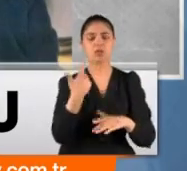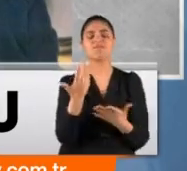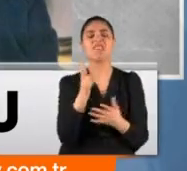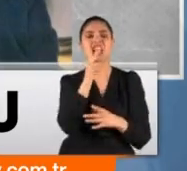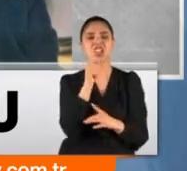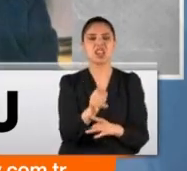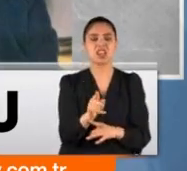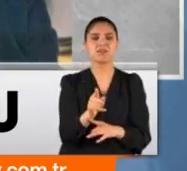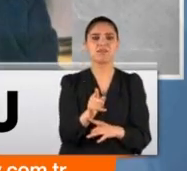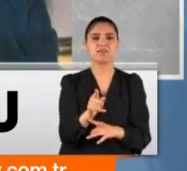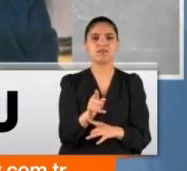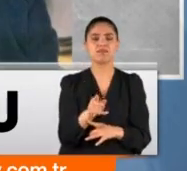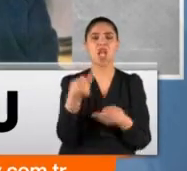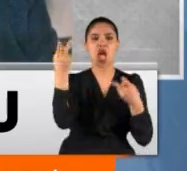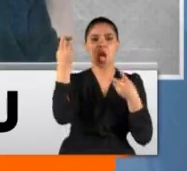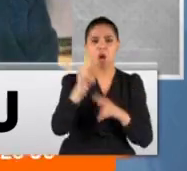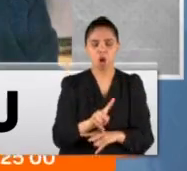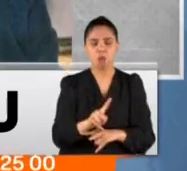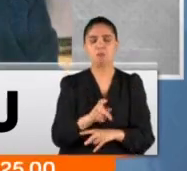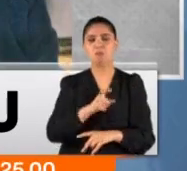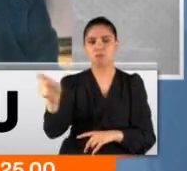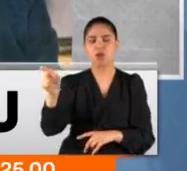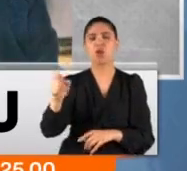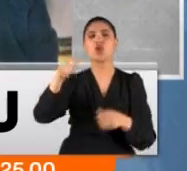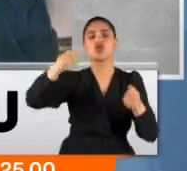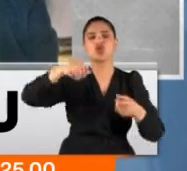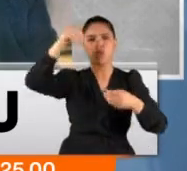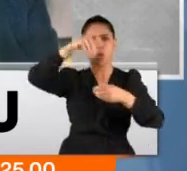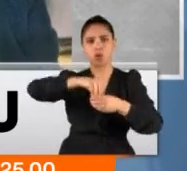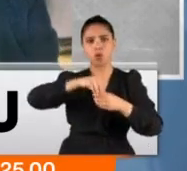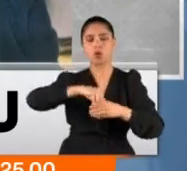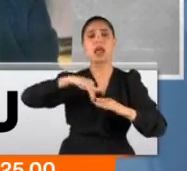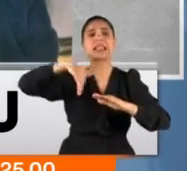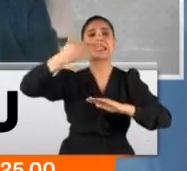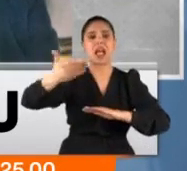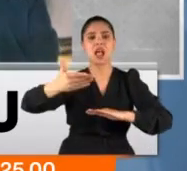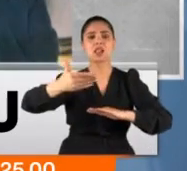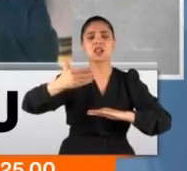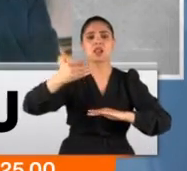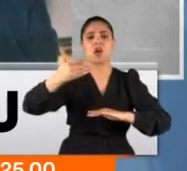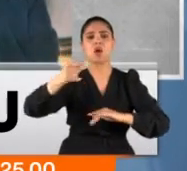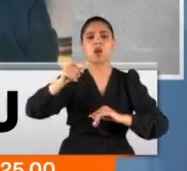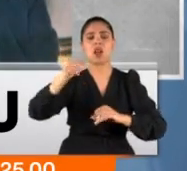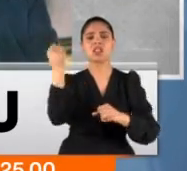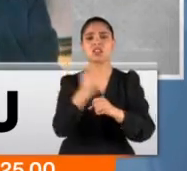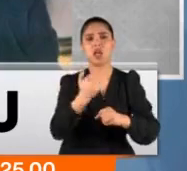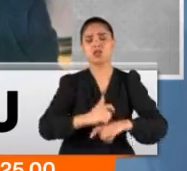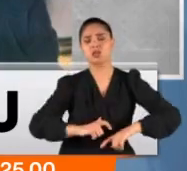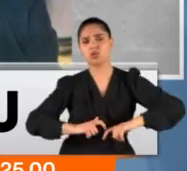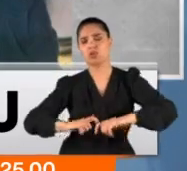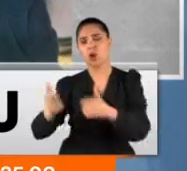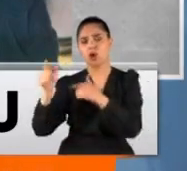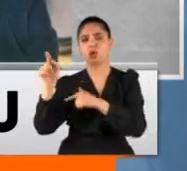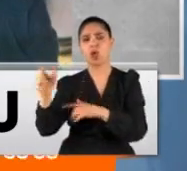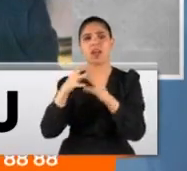ki öldürülüp çuvala atılan, daha sonra da üzerine beton